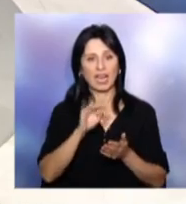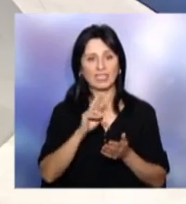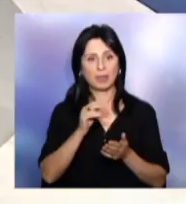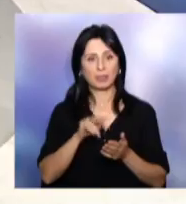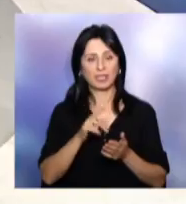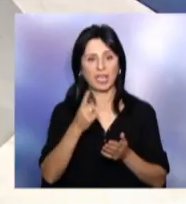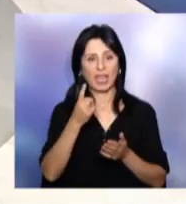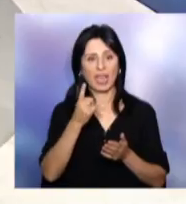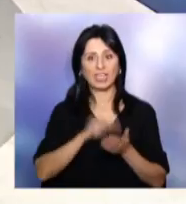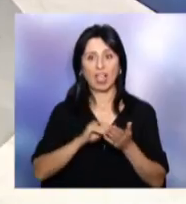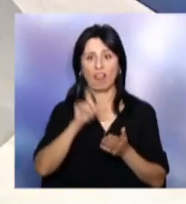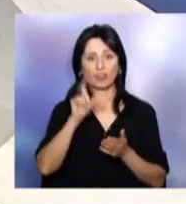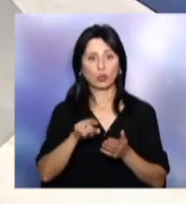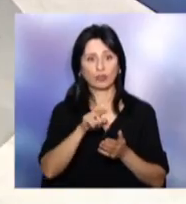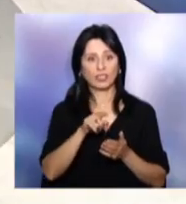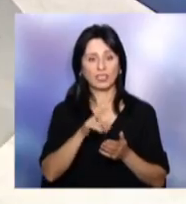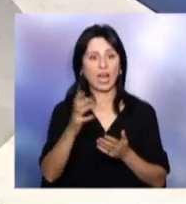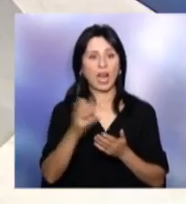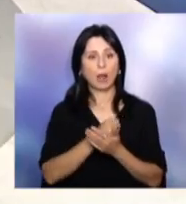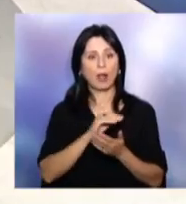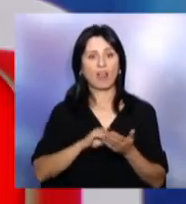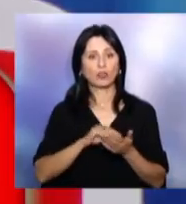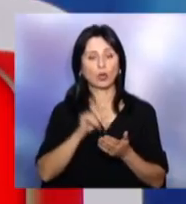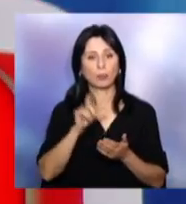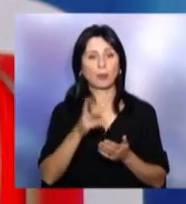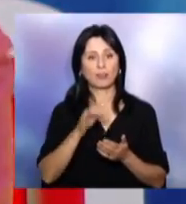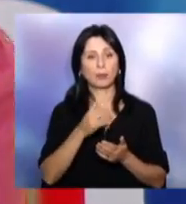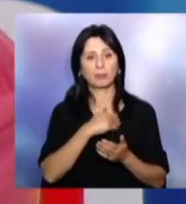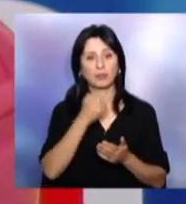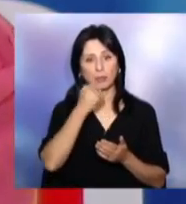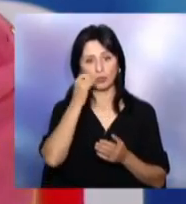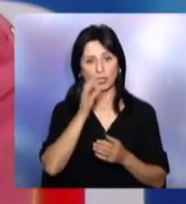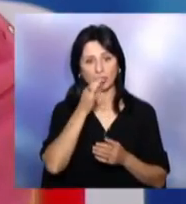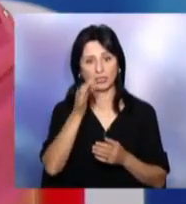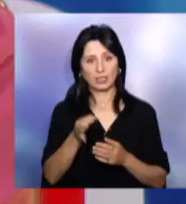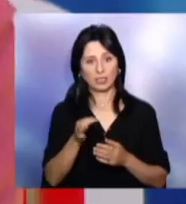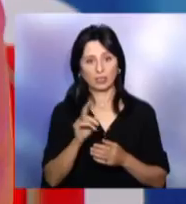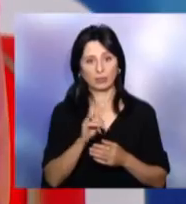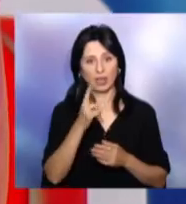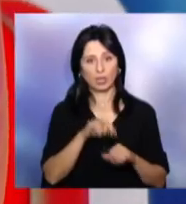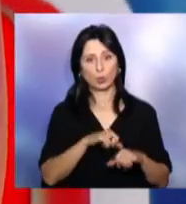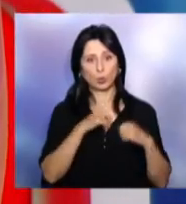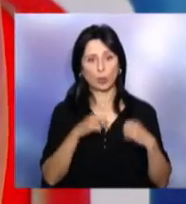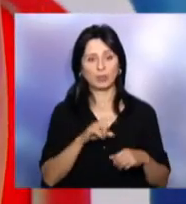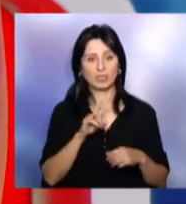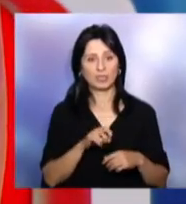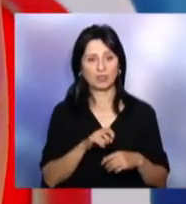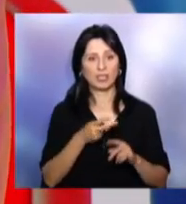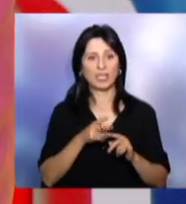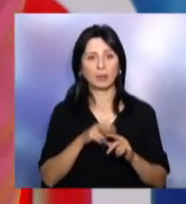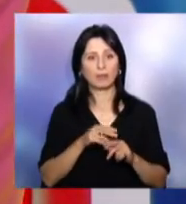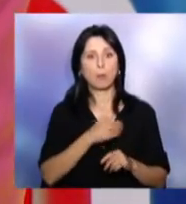ხოლმე ერთი ავტორისგან. ამ შემთხვევაში ეს გამარჯვებული ავტორია, მაგრამ მე მინდა მადლობა გითხრათ ერთგულებისთვის და